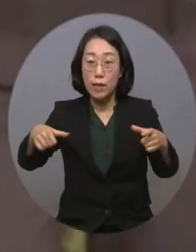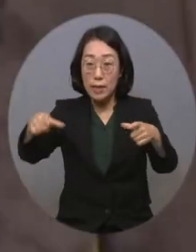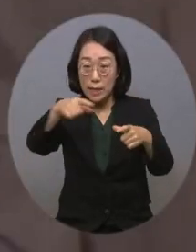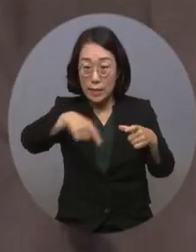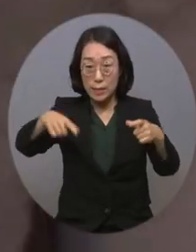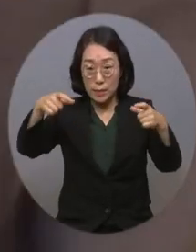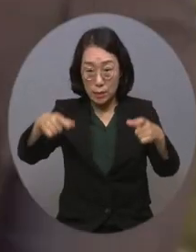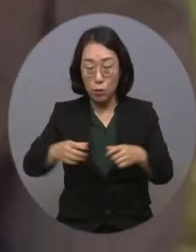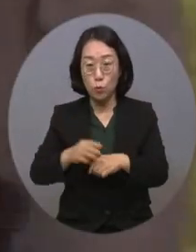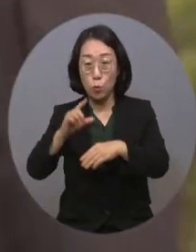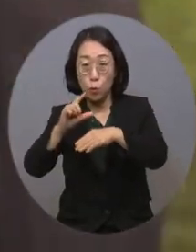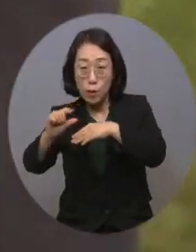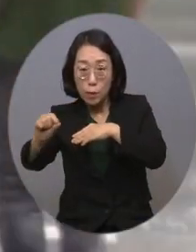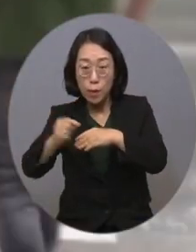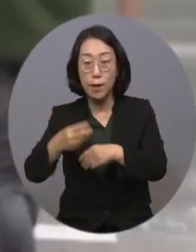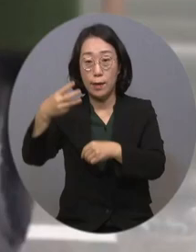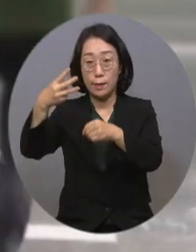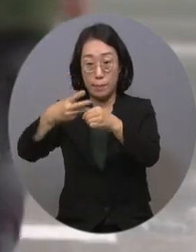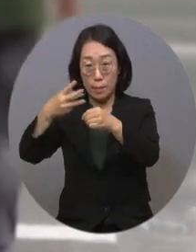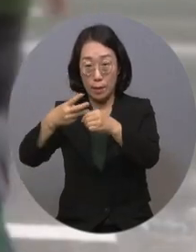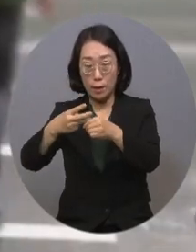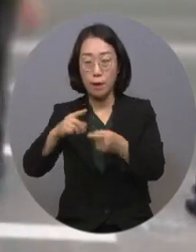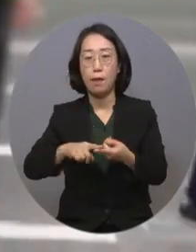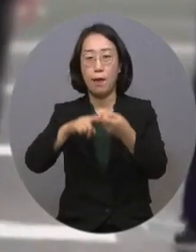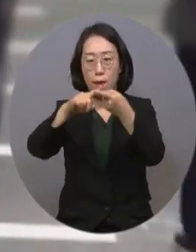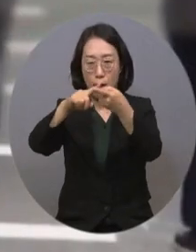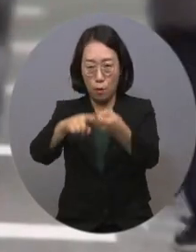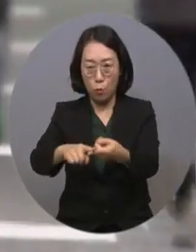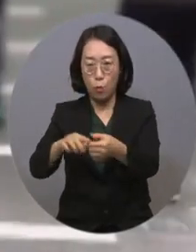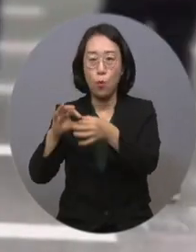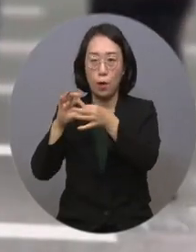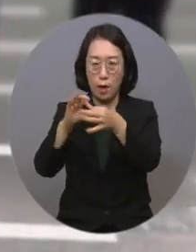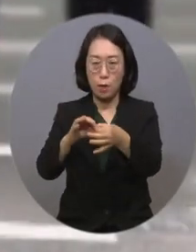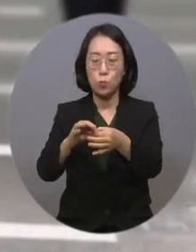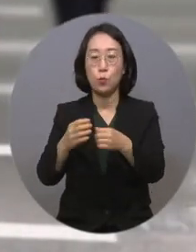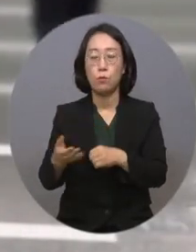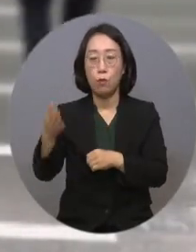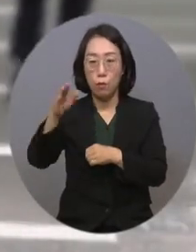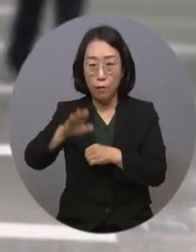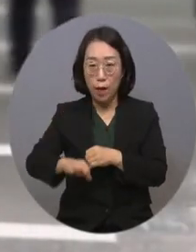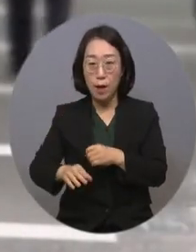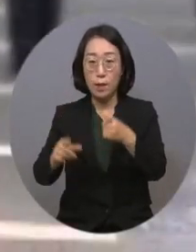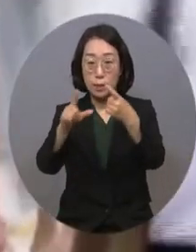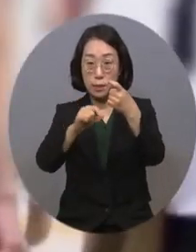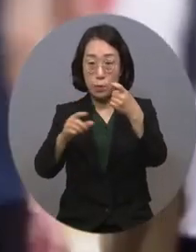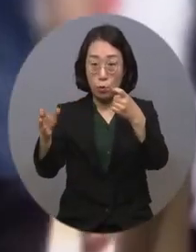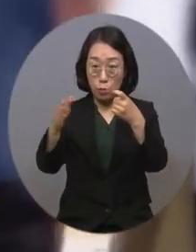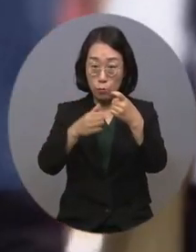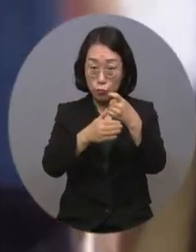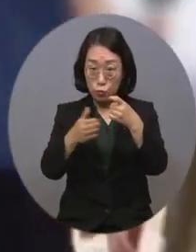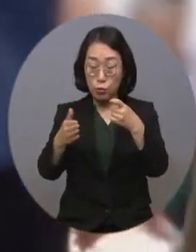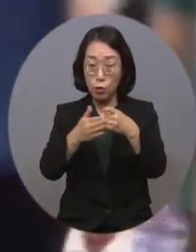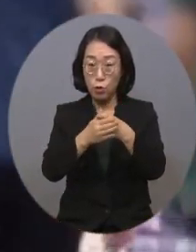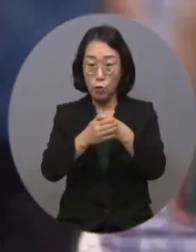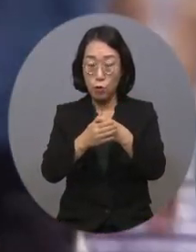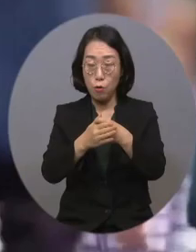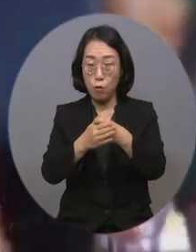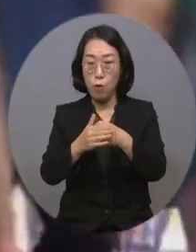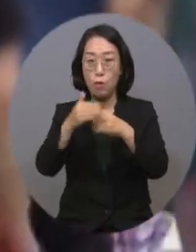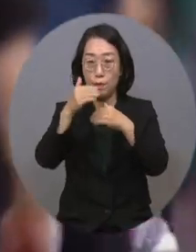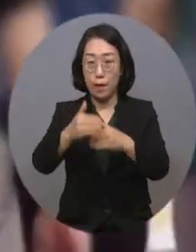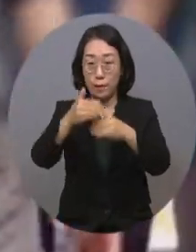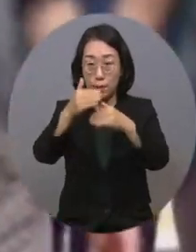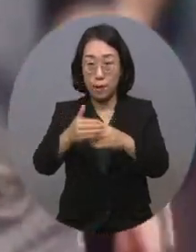주도권 3단계가 연장됩니다 다만 이번 거리도 기는 내달부터 시행될 단계적 일상 회복